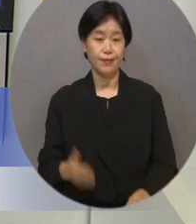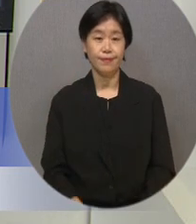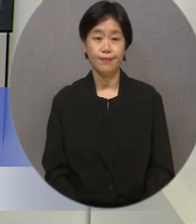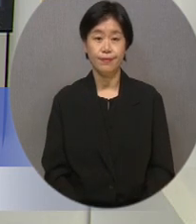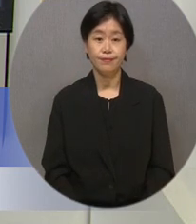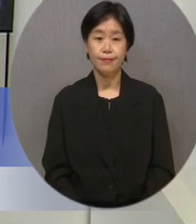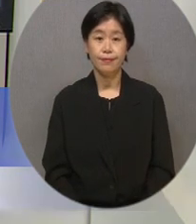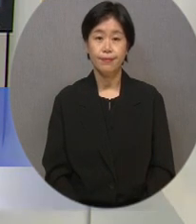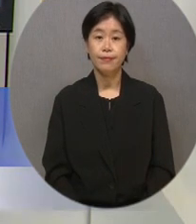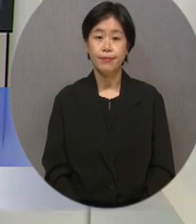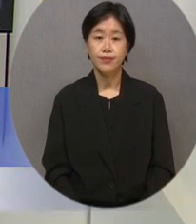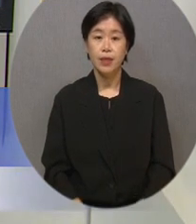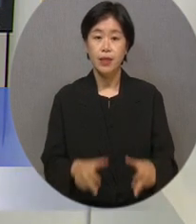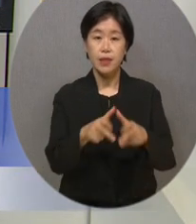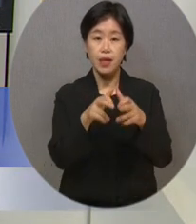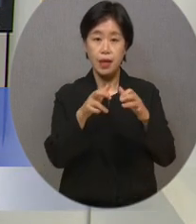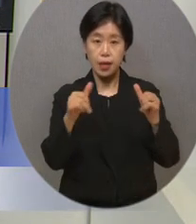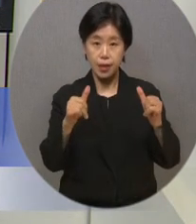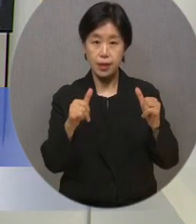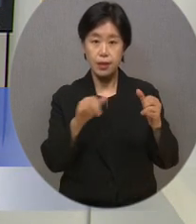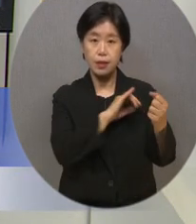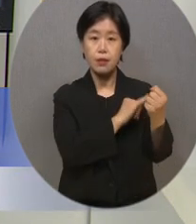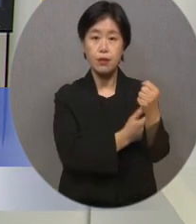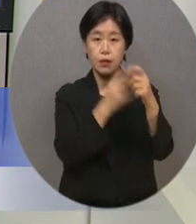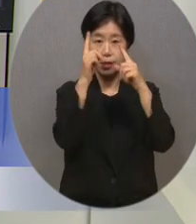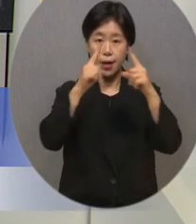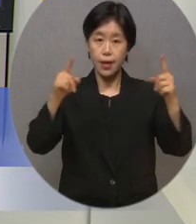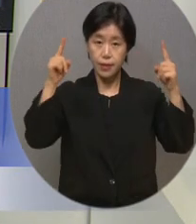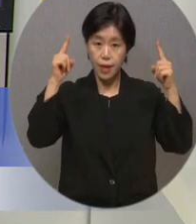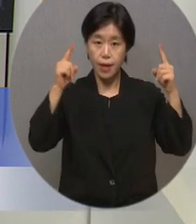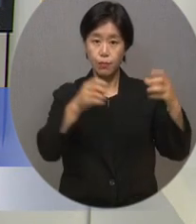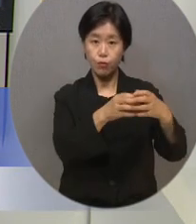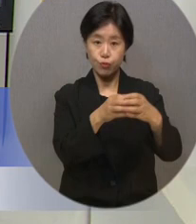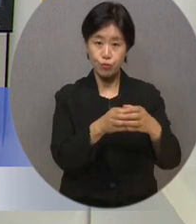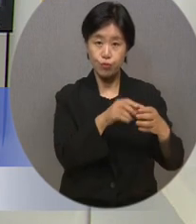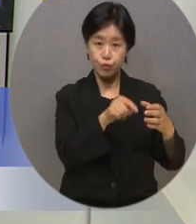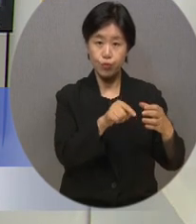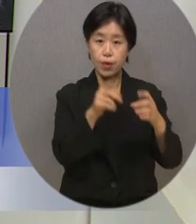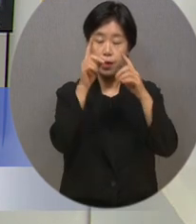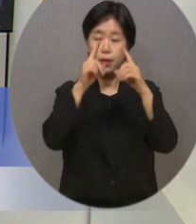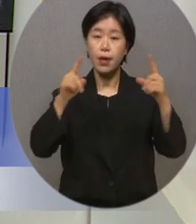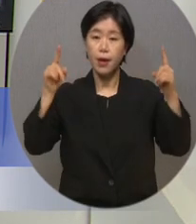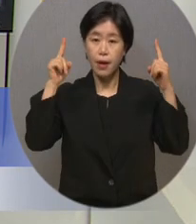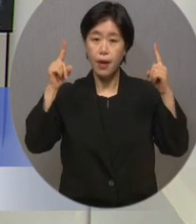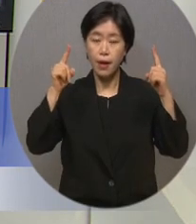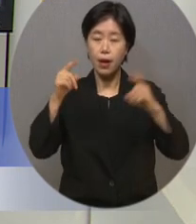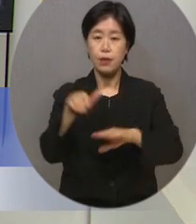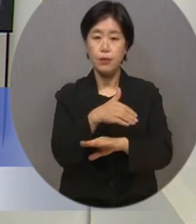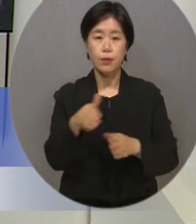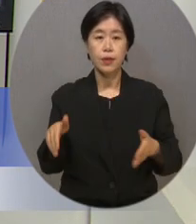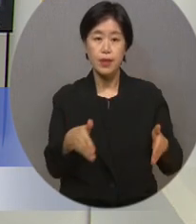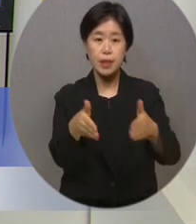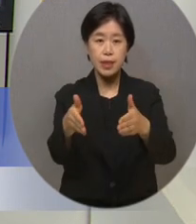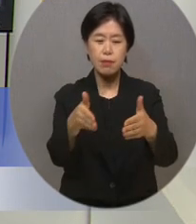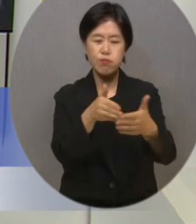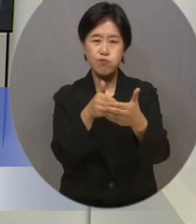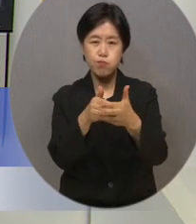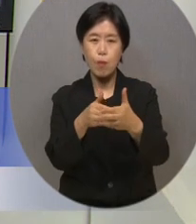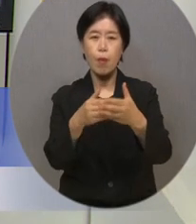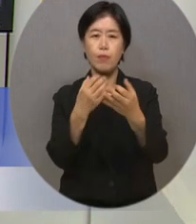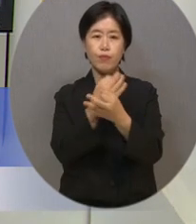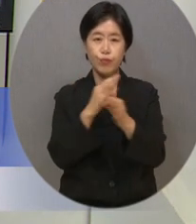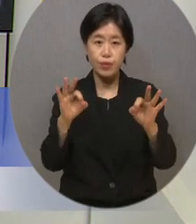오늘 이면에서는 장애인권 대학생 네트워크가 대학 통학길 베리어프리 현장 조사